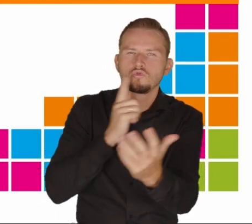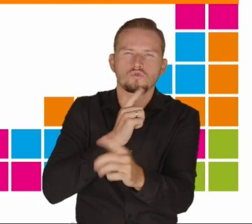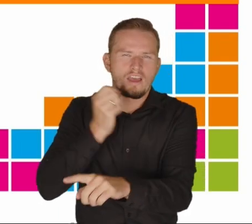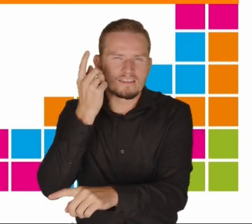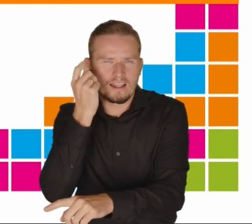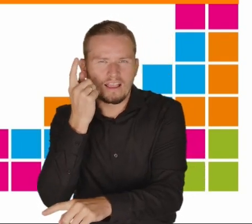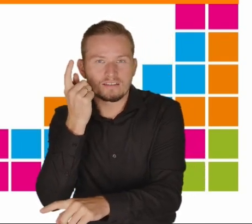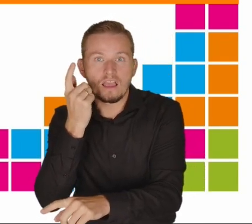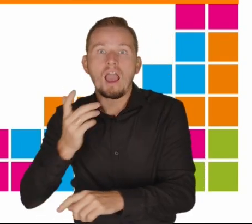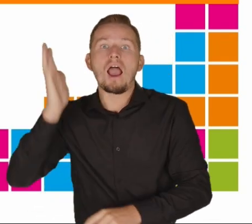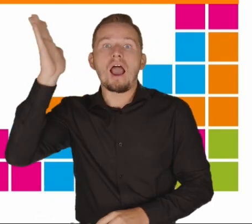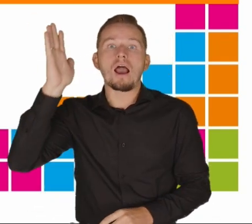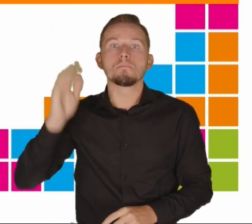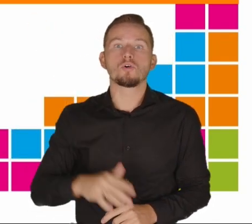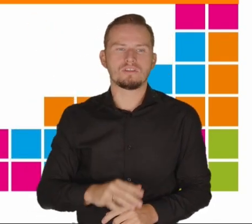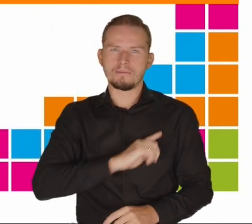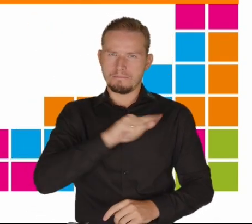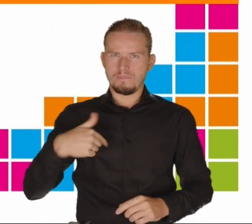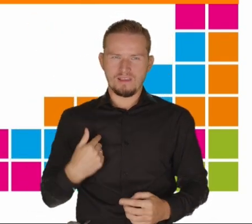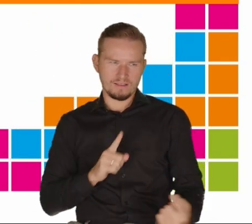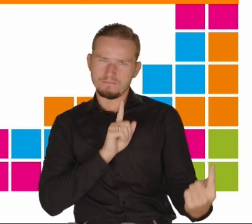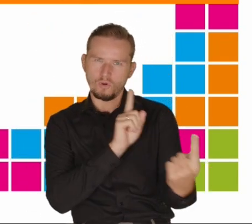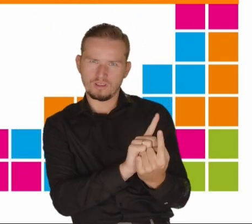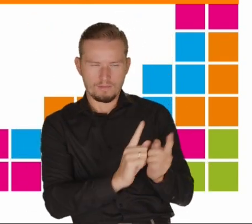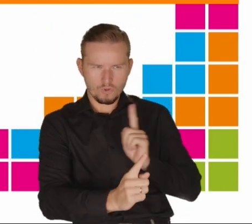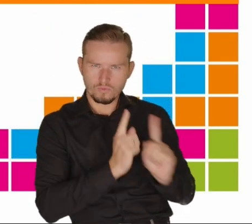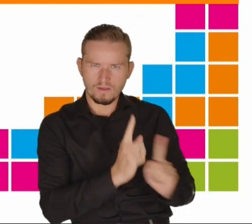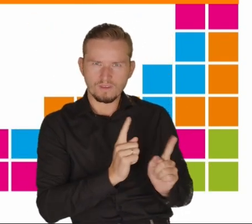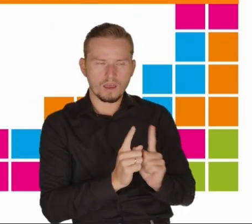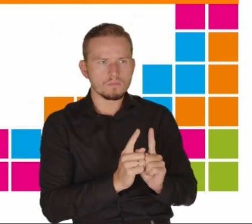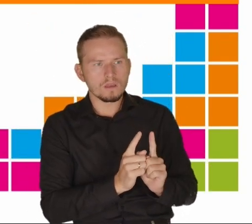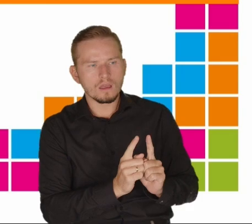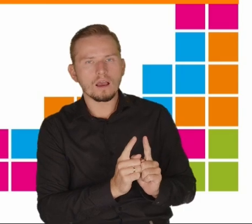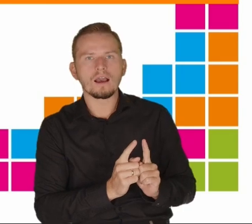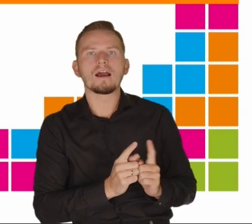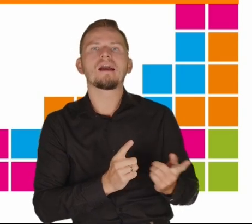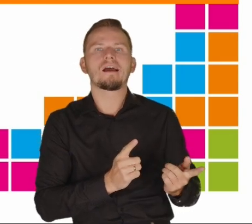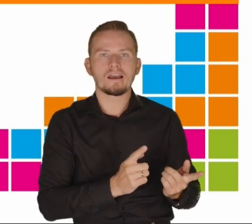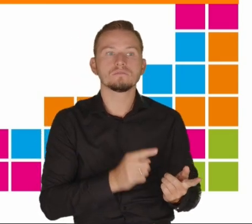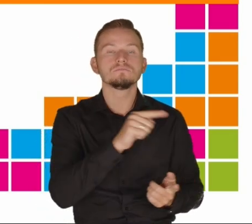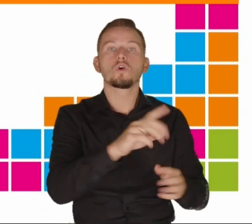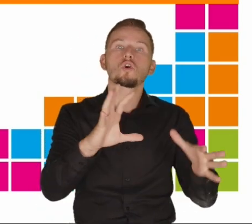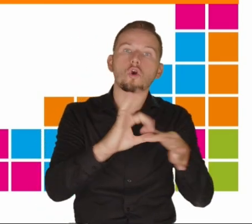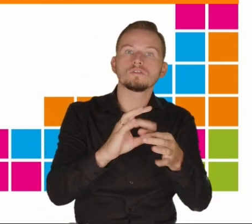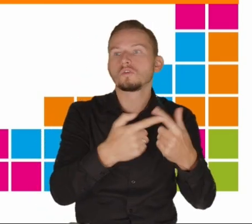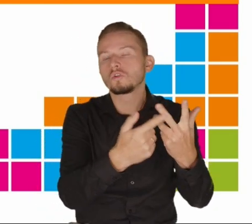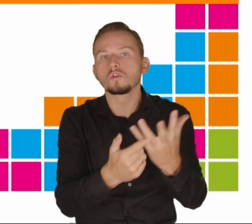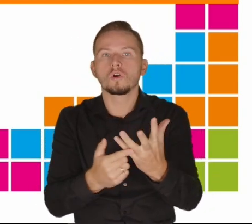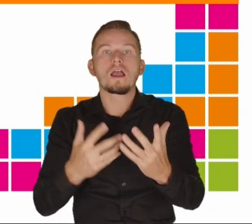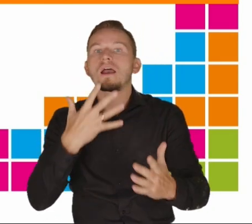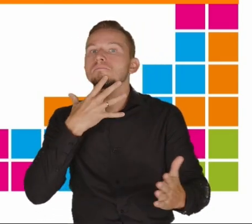doświadczeń z gabinetów psychiatrycznych, psychoterapeutycznych patrzymy, jakie są tego konsekwencje, ewentualnie wtedy próbujemy wprowadzić jakiś